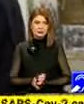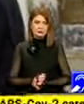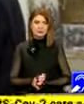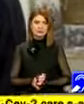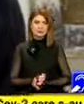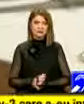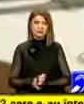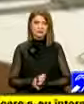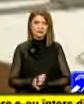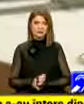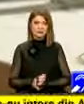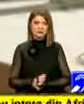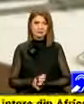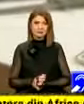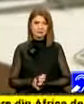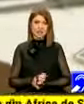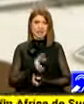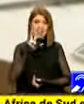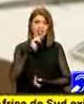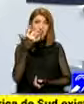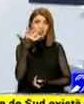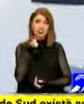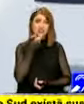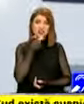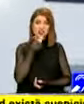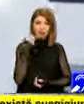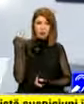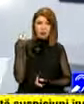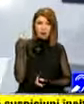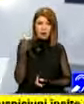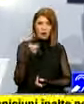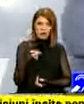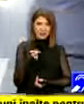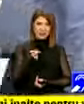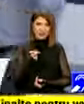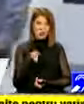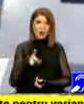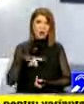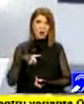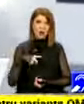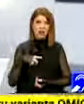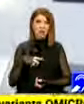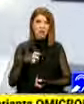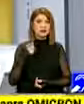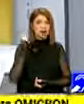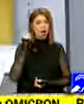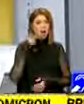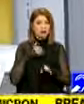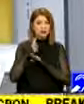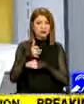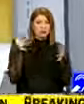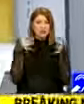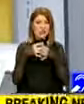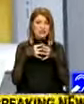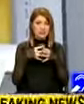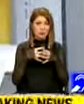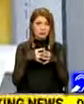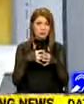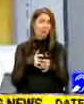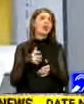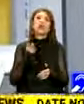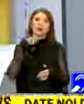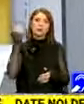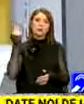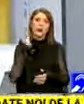câțiva talibani acolo. La 35 de ani, plutonierul major Marius Baciu este un veteran al teatrelor de operații externe. Deși au